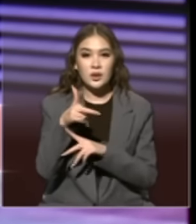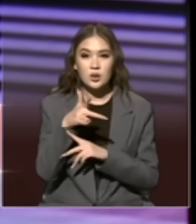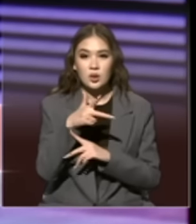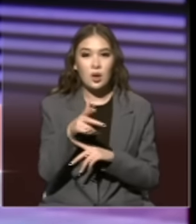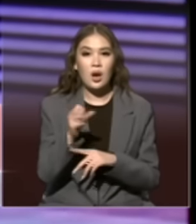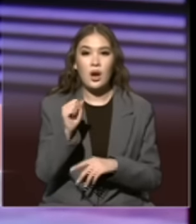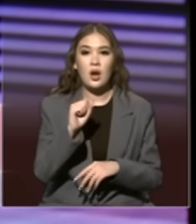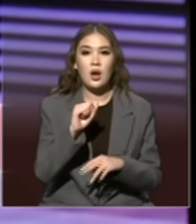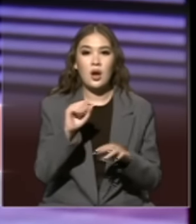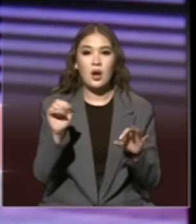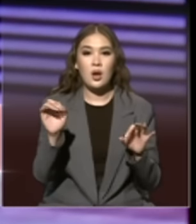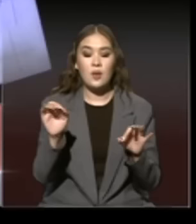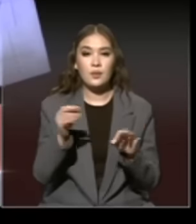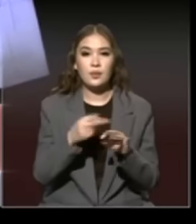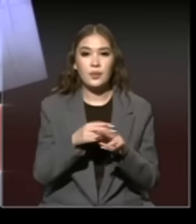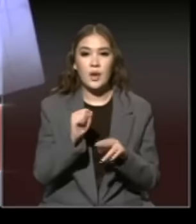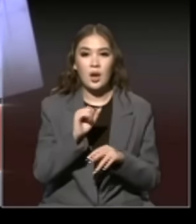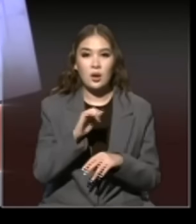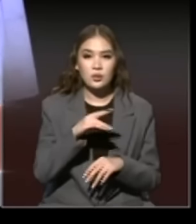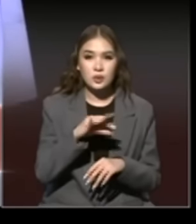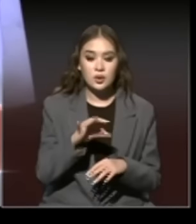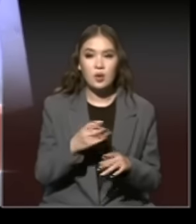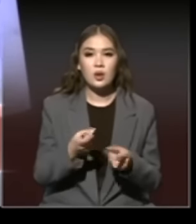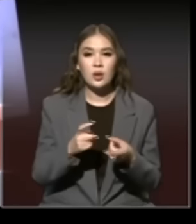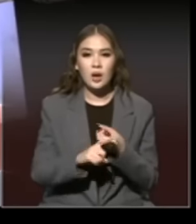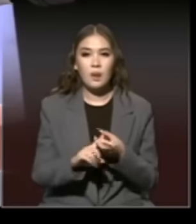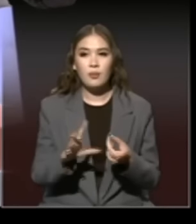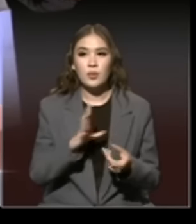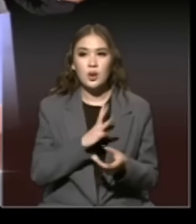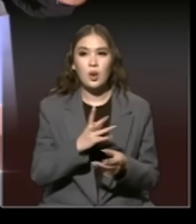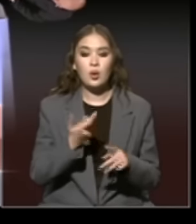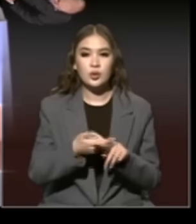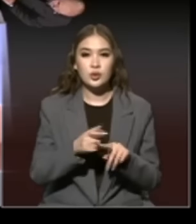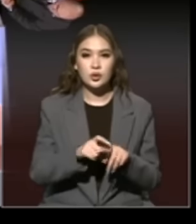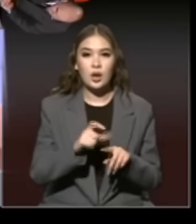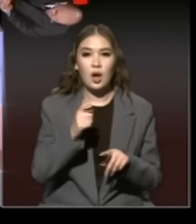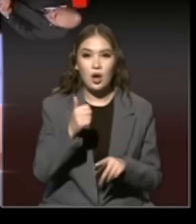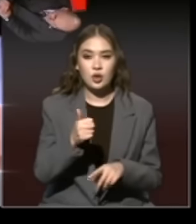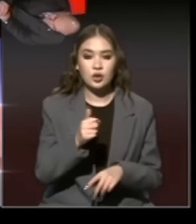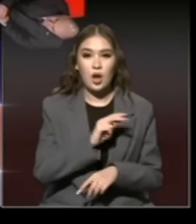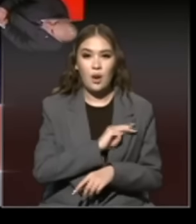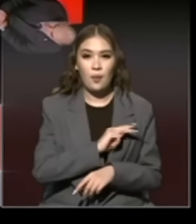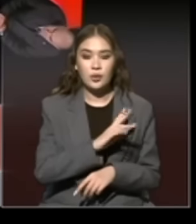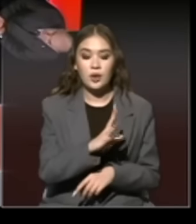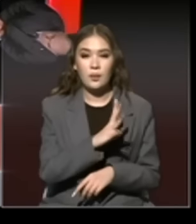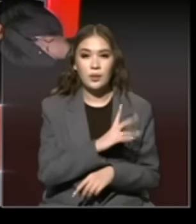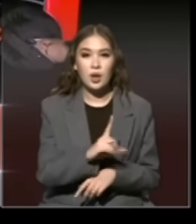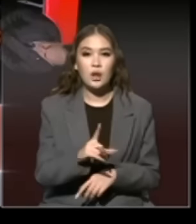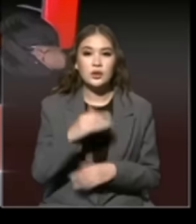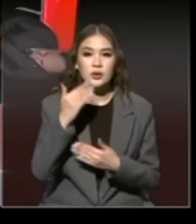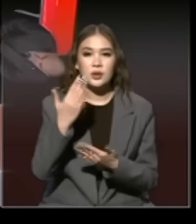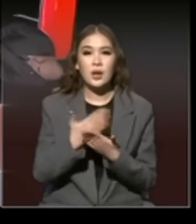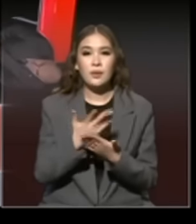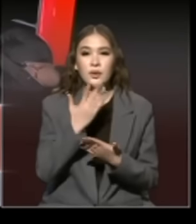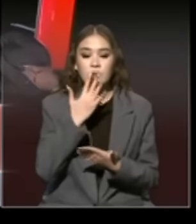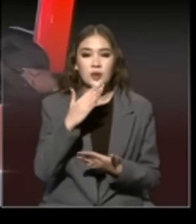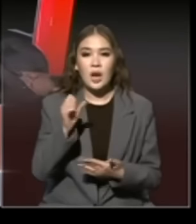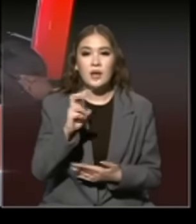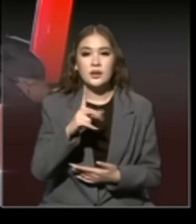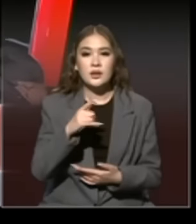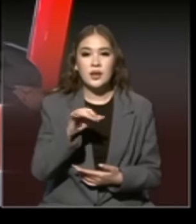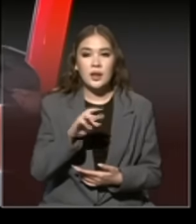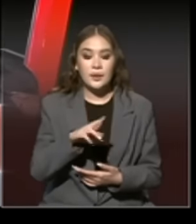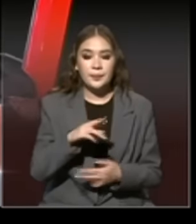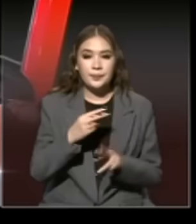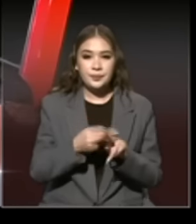үйден онлайн көру, бұның барлығы ана жерде жақсы бір сараптау болды. Бұл бір. Екіншіден бір кішкентай ғана шетелдің тәжірибесін келтірейін. Англияда